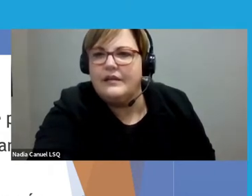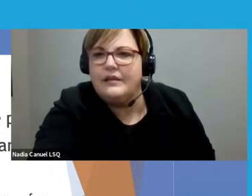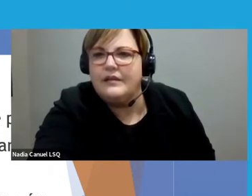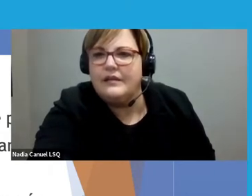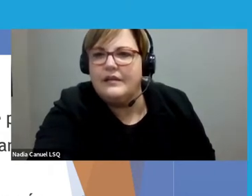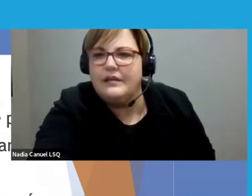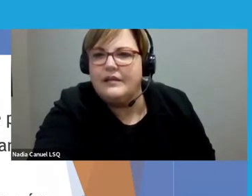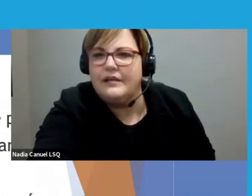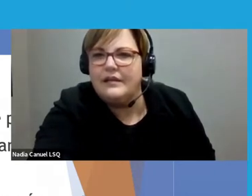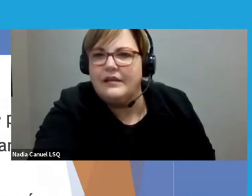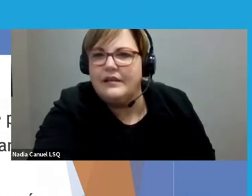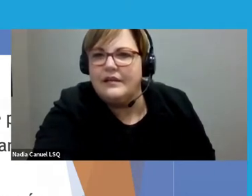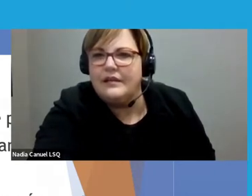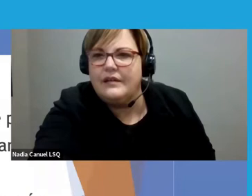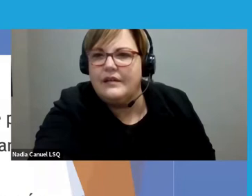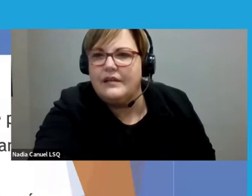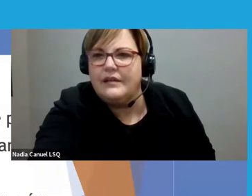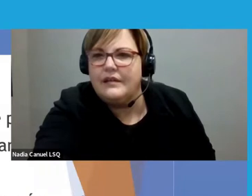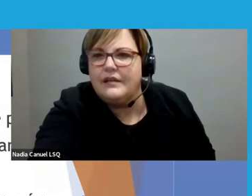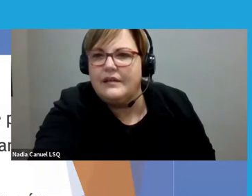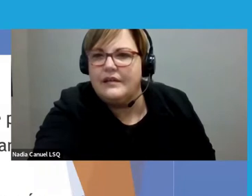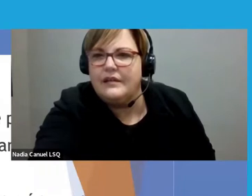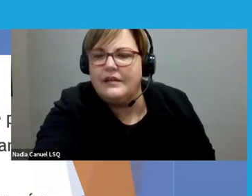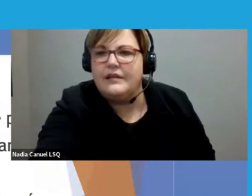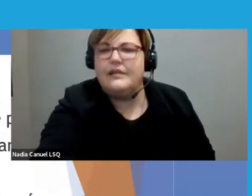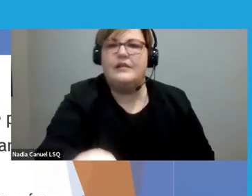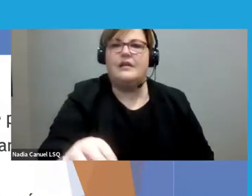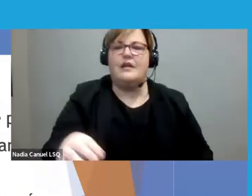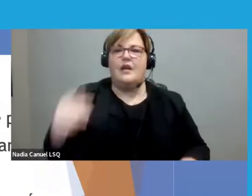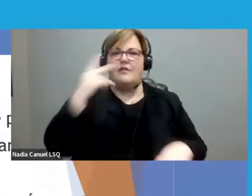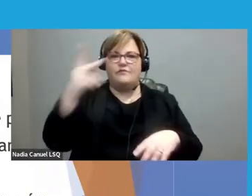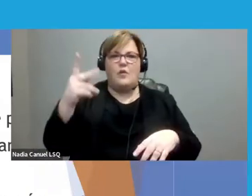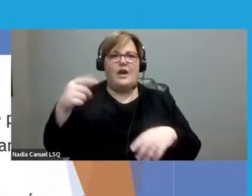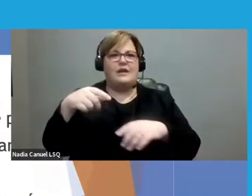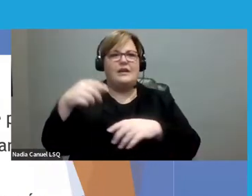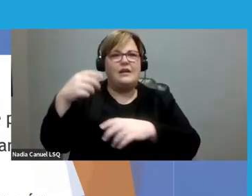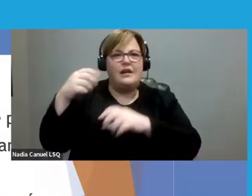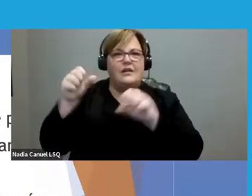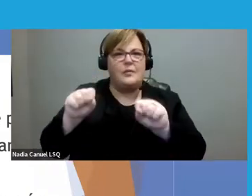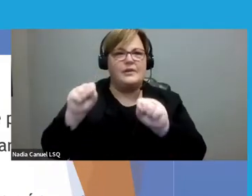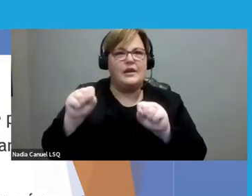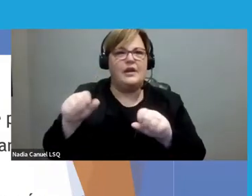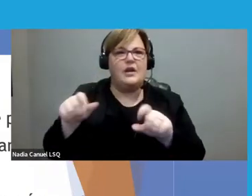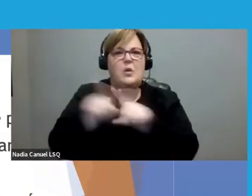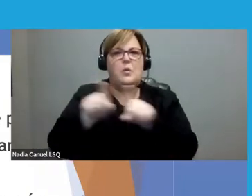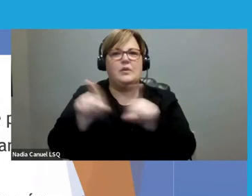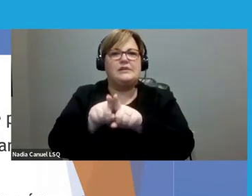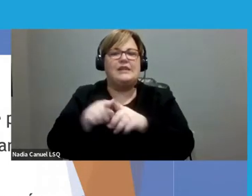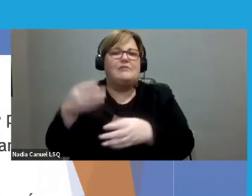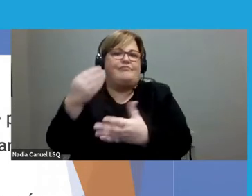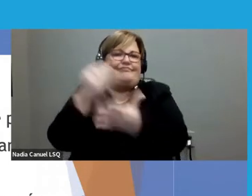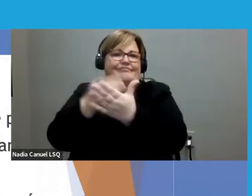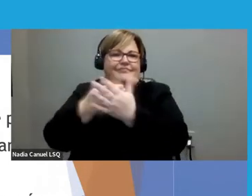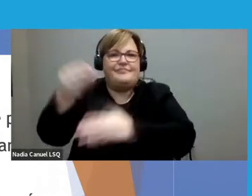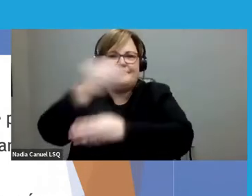Des pratiques peuvent être biomédicales, esthétiques, discours de productivité économique et